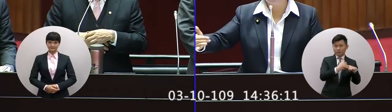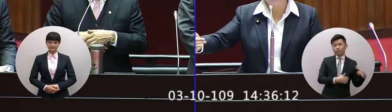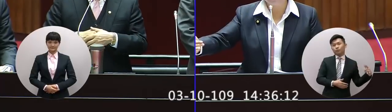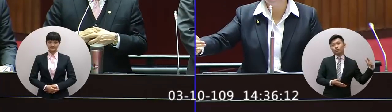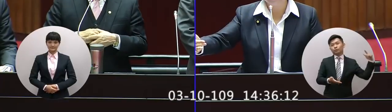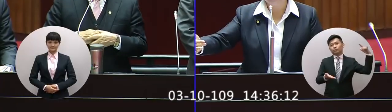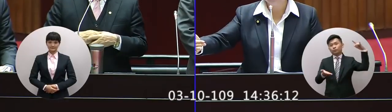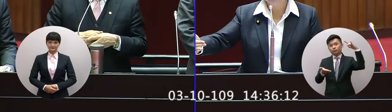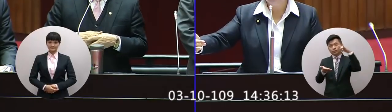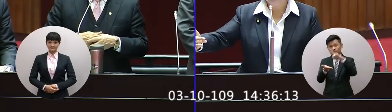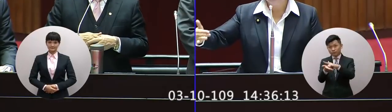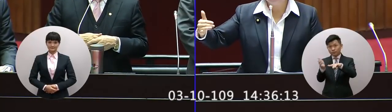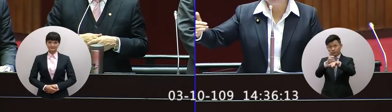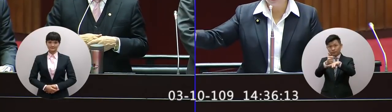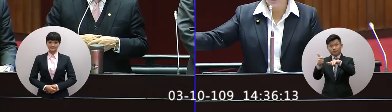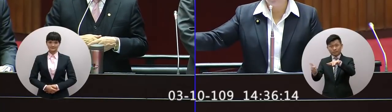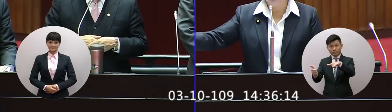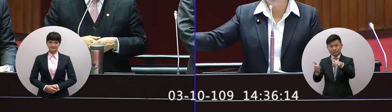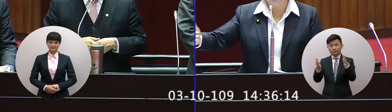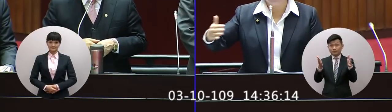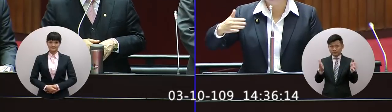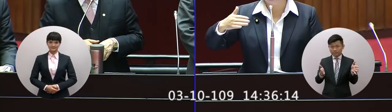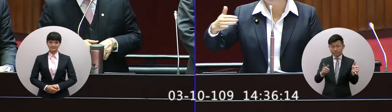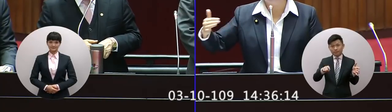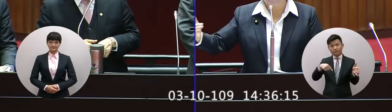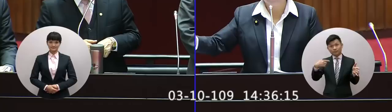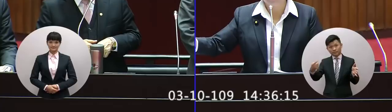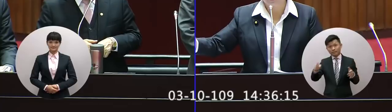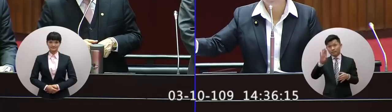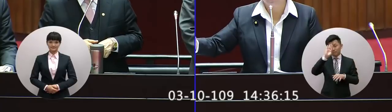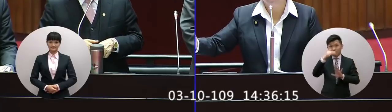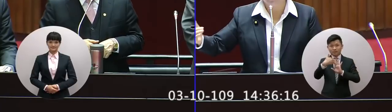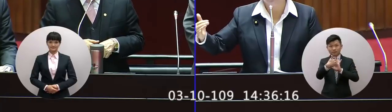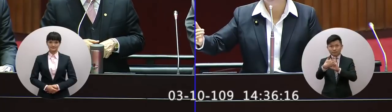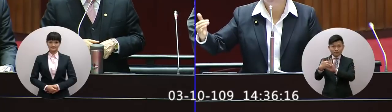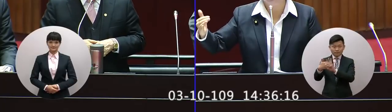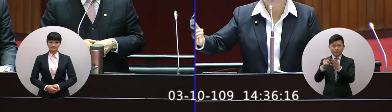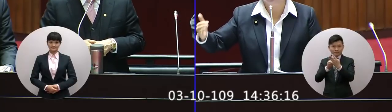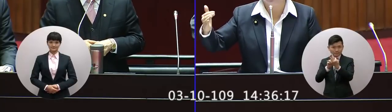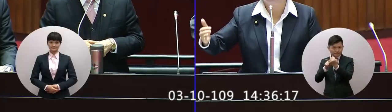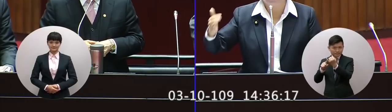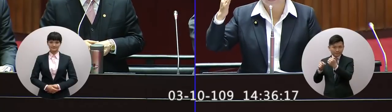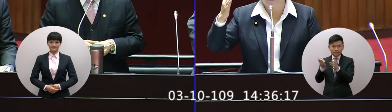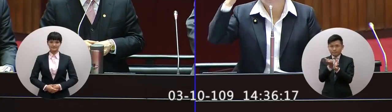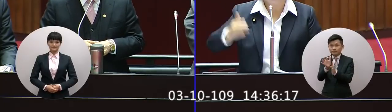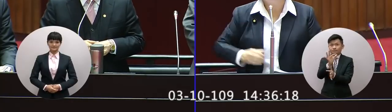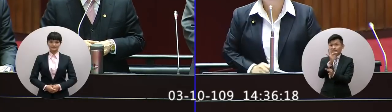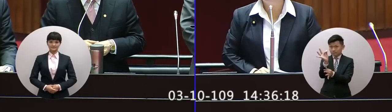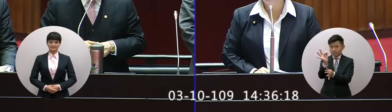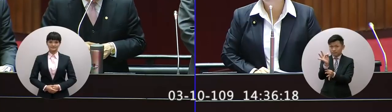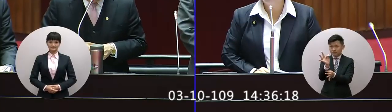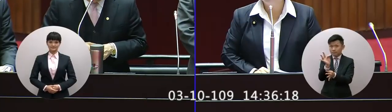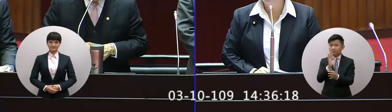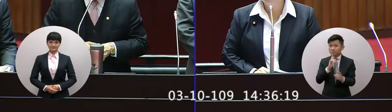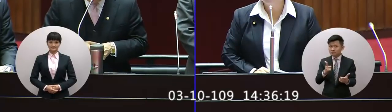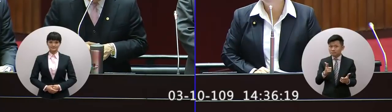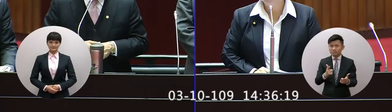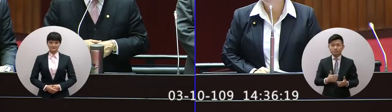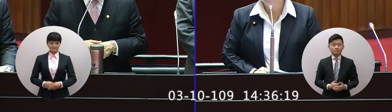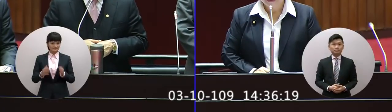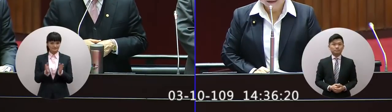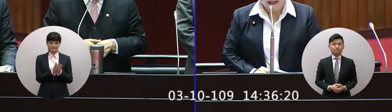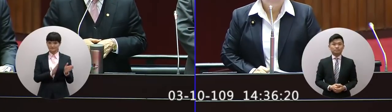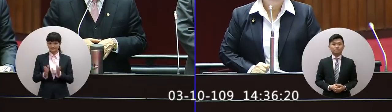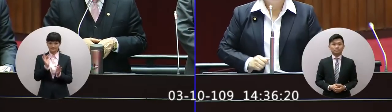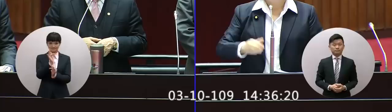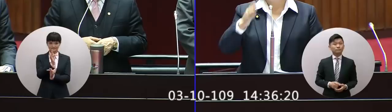下飞机之后，我们要做的防疫工作，通通都准备好了。 我们都准